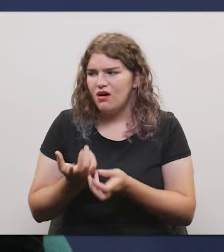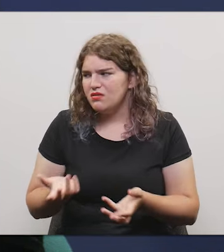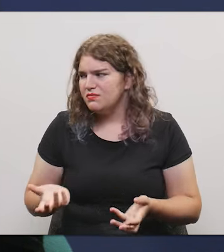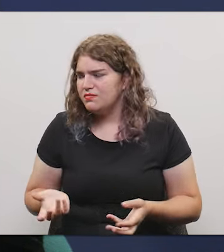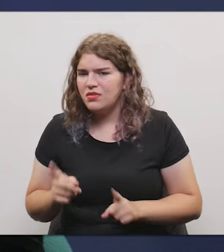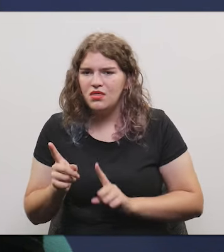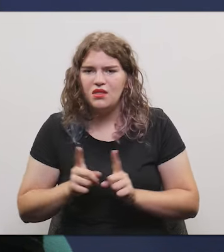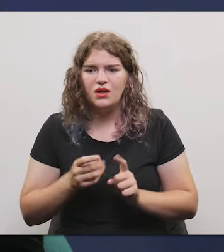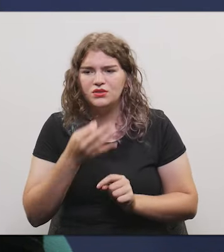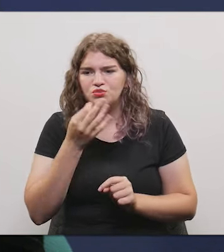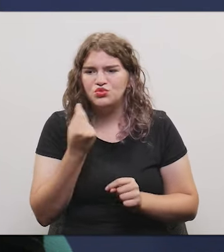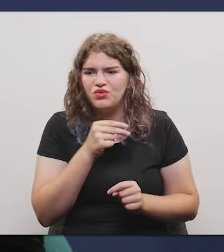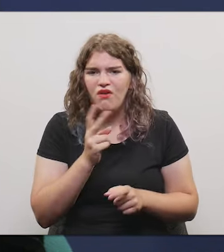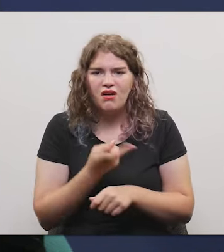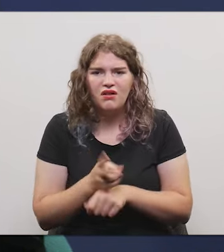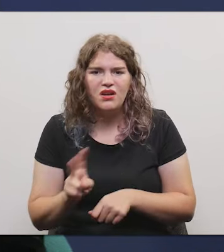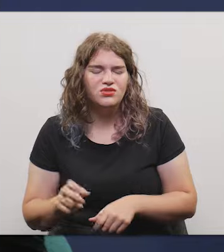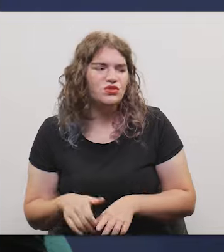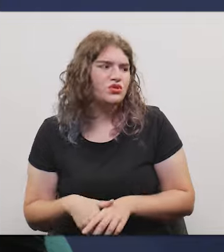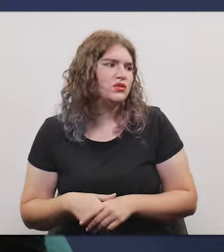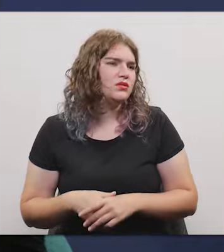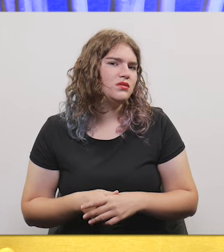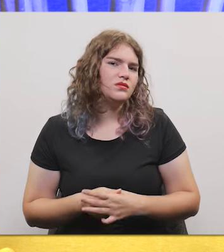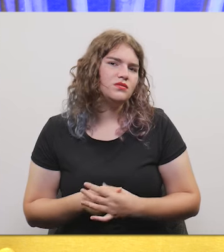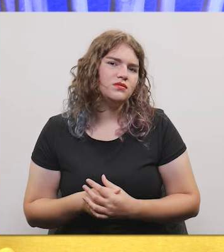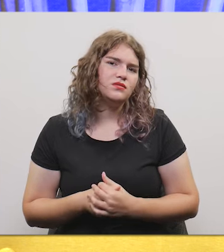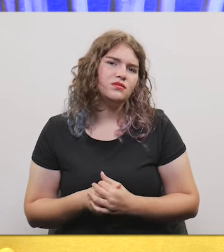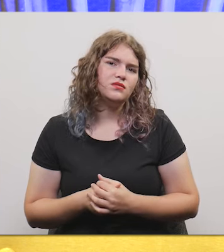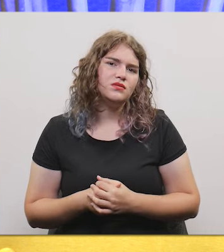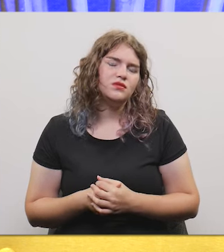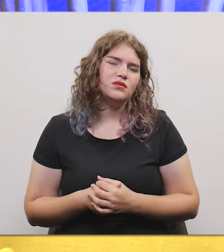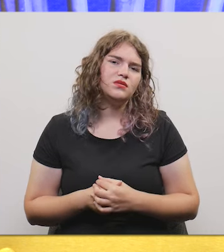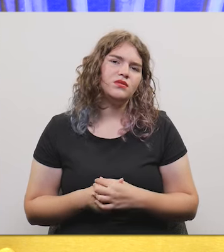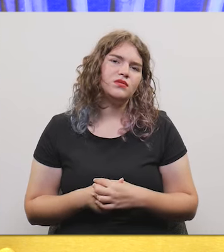Doamne, eu ce fac? Dacă spun ceva greșit,